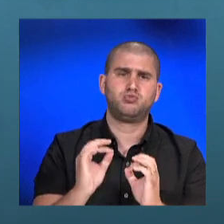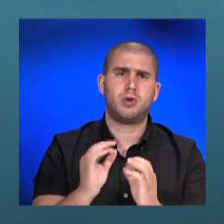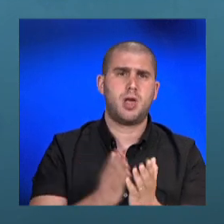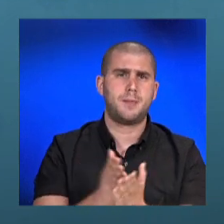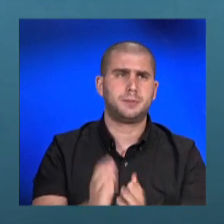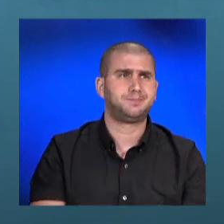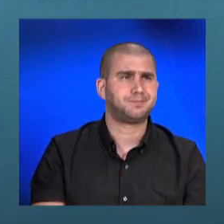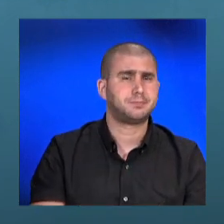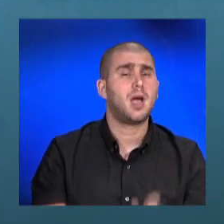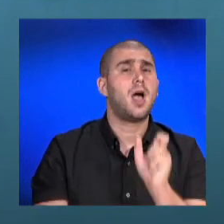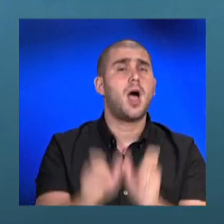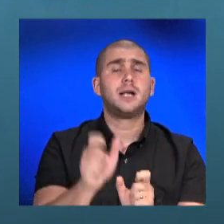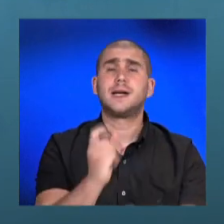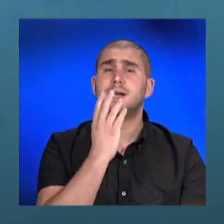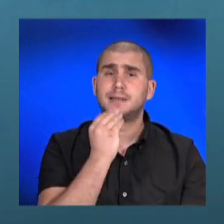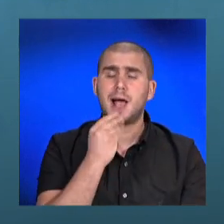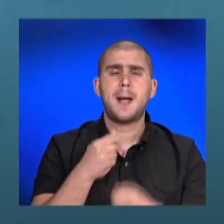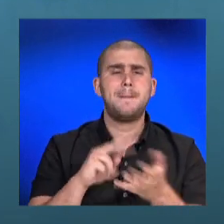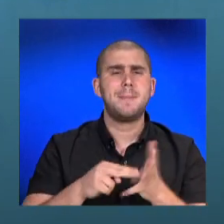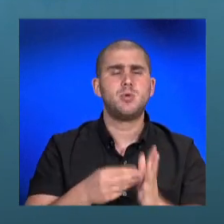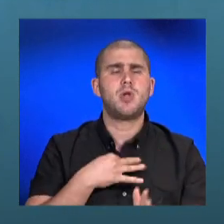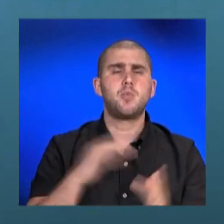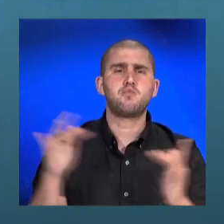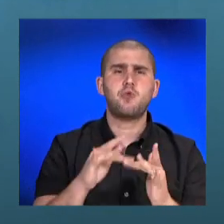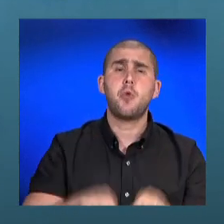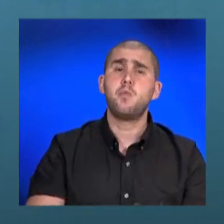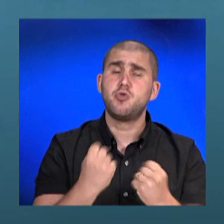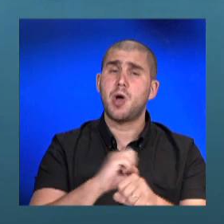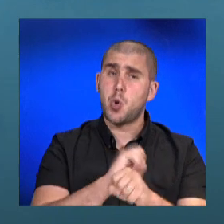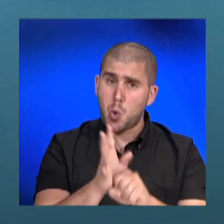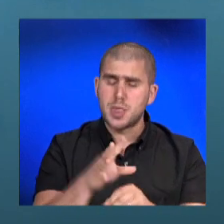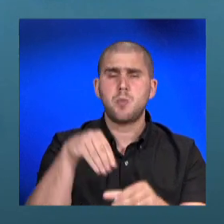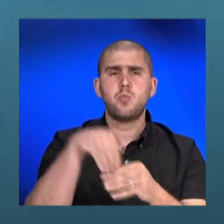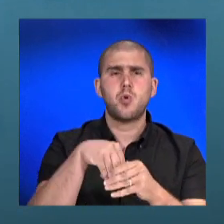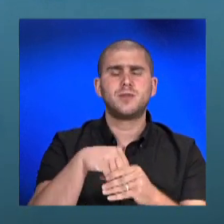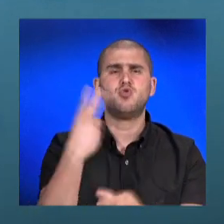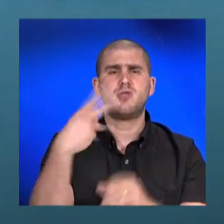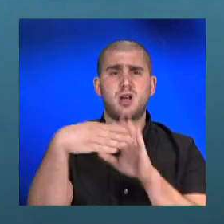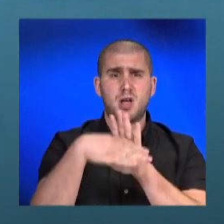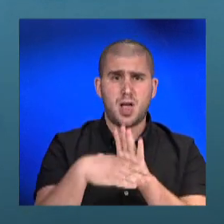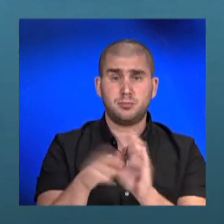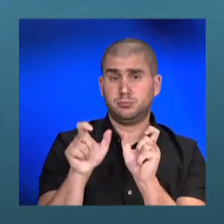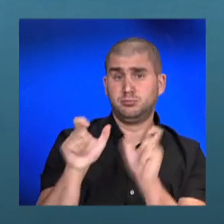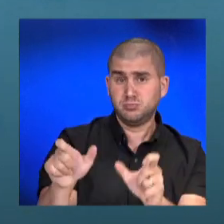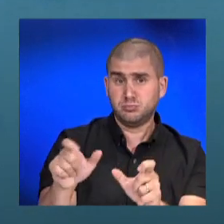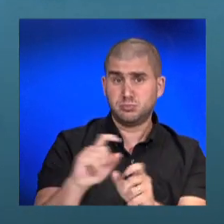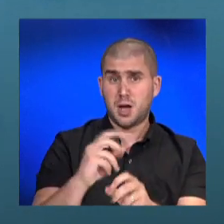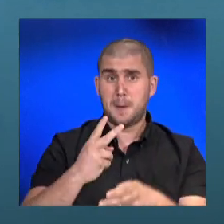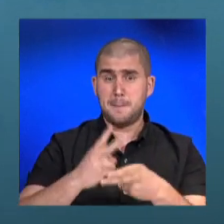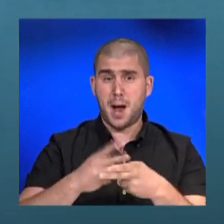המדיניות שלנו מול משבר הקורונה מורכבת משני כללים. עוצרים את המחלה, משחררים את